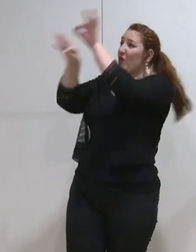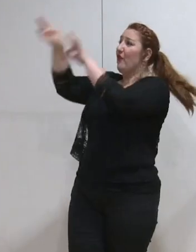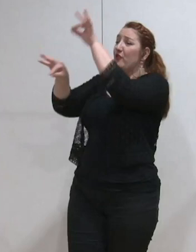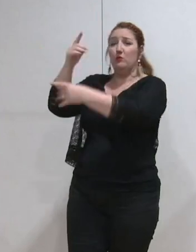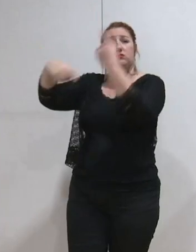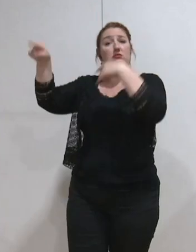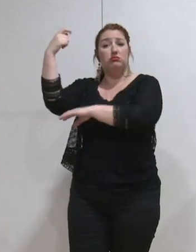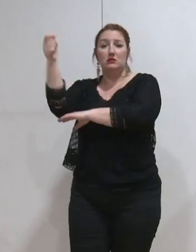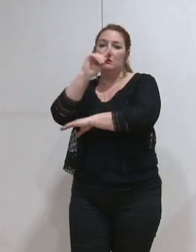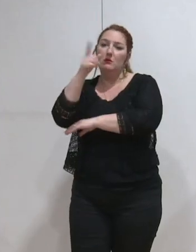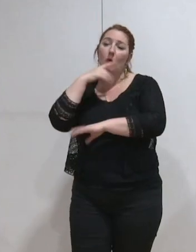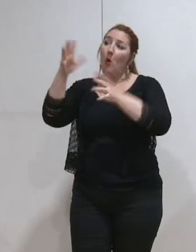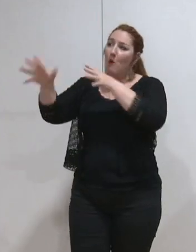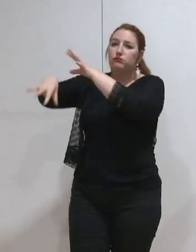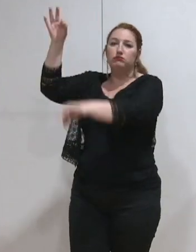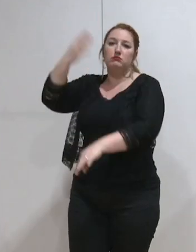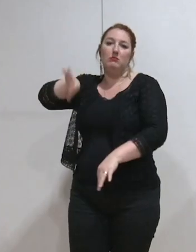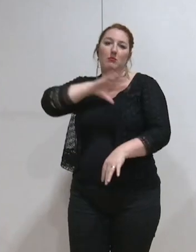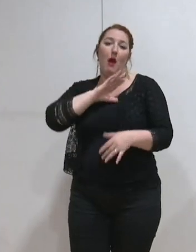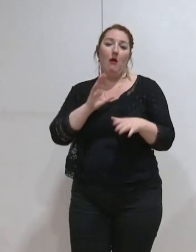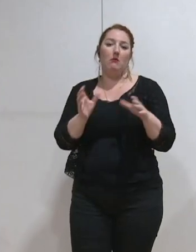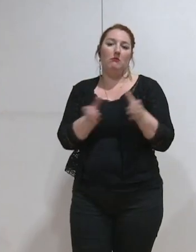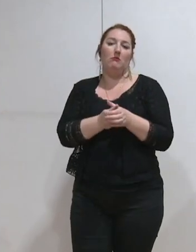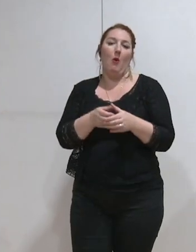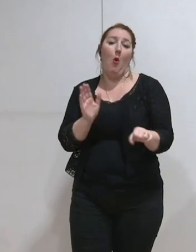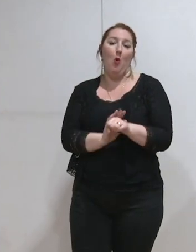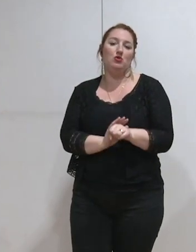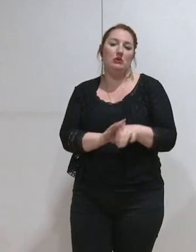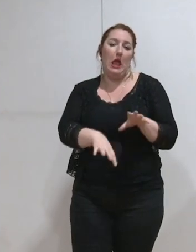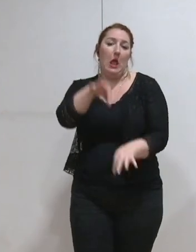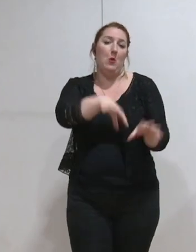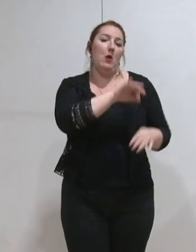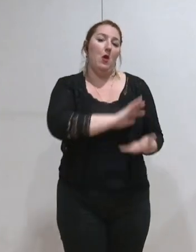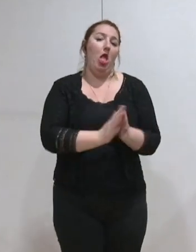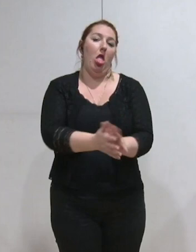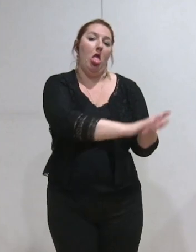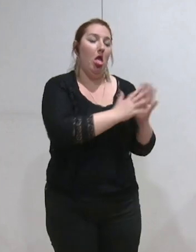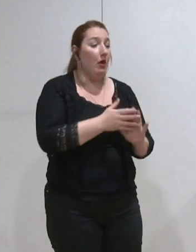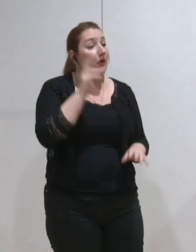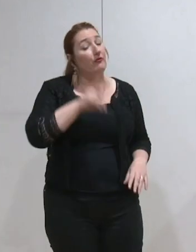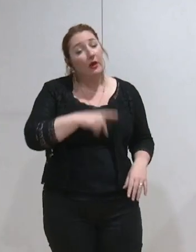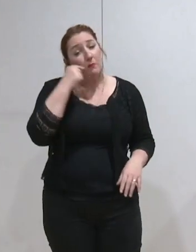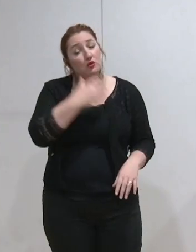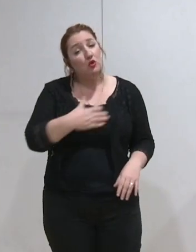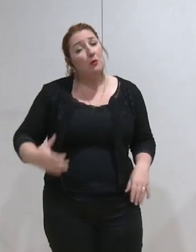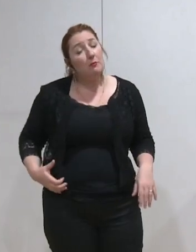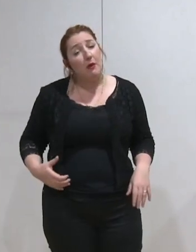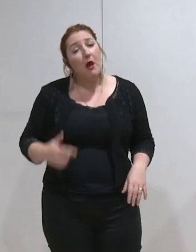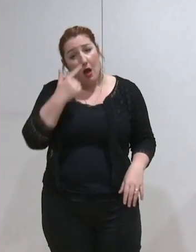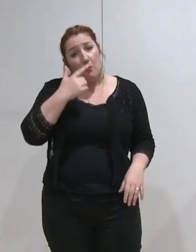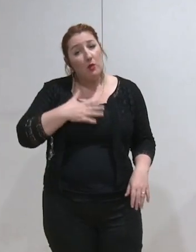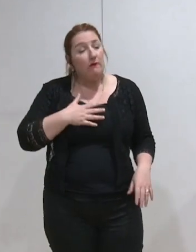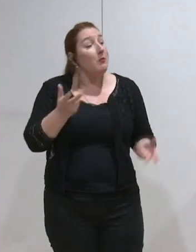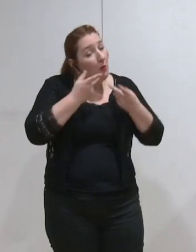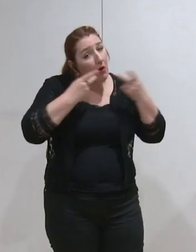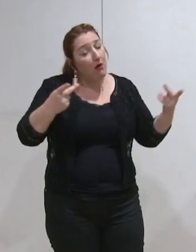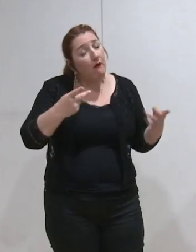siège à un petit arrangement entre les de gauche et je dois vous dire Monsieur le Maire qu'il n'aurait pas été idiot et je le pense très sincèrement que vous soyez